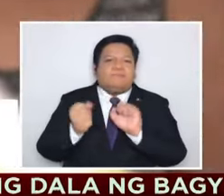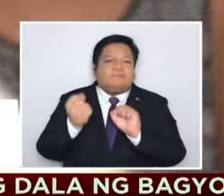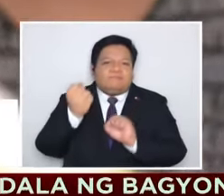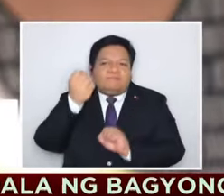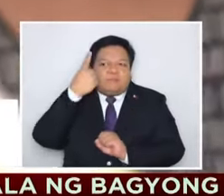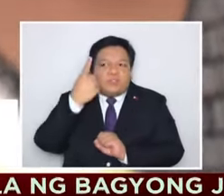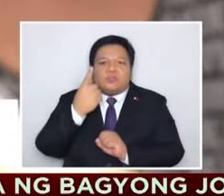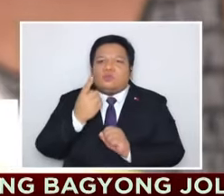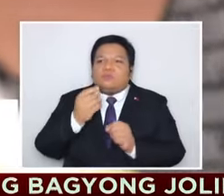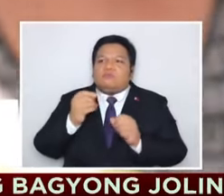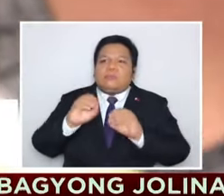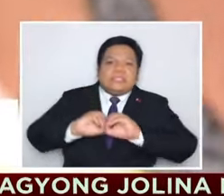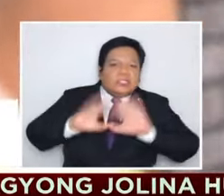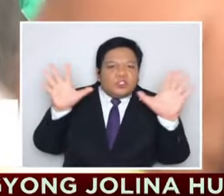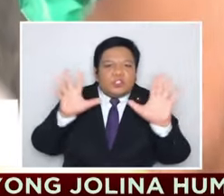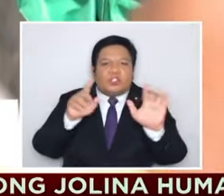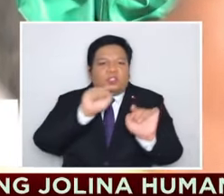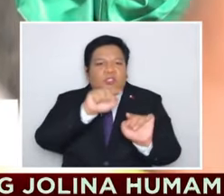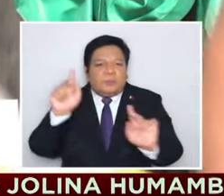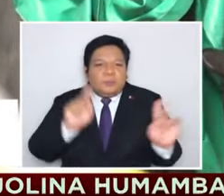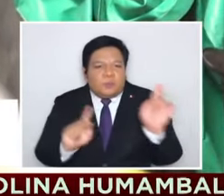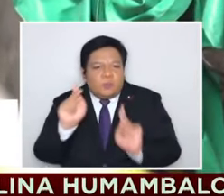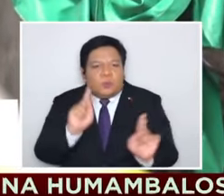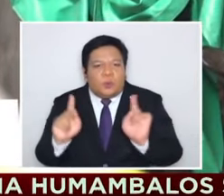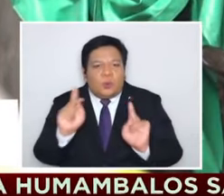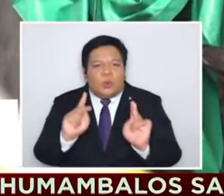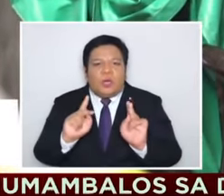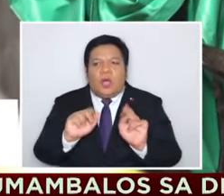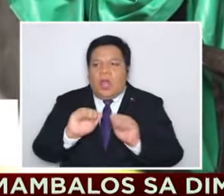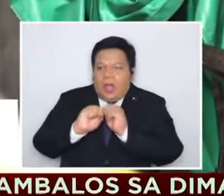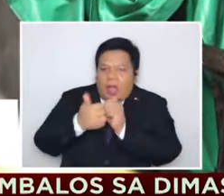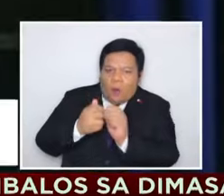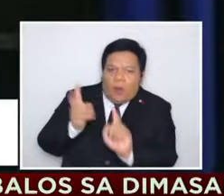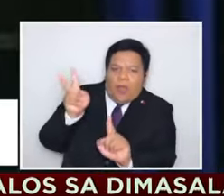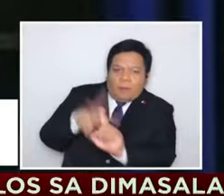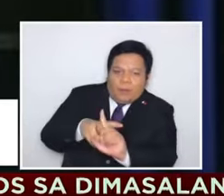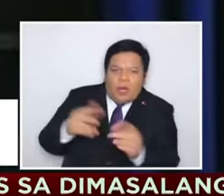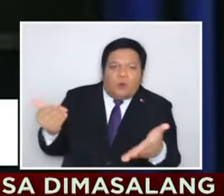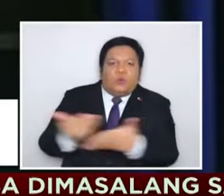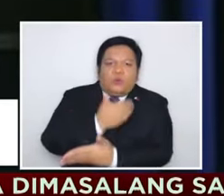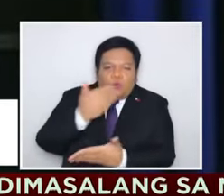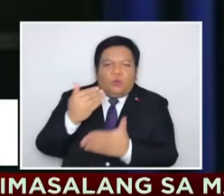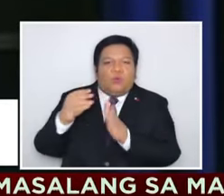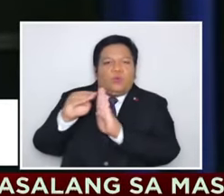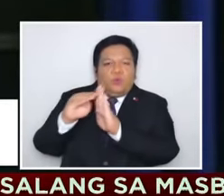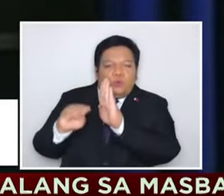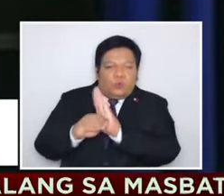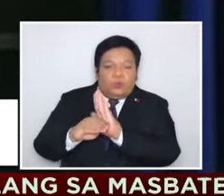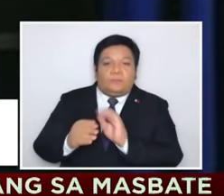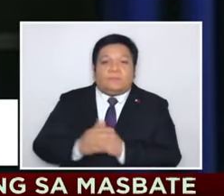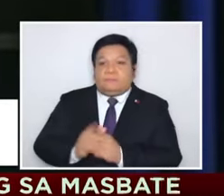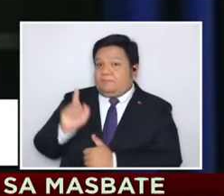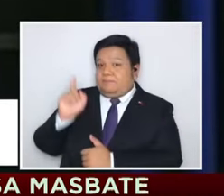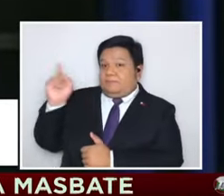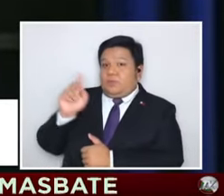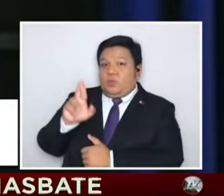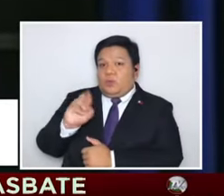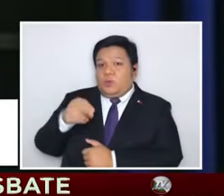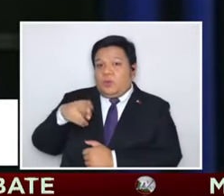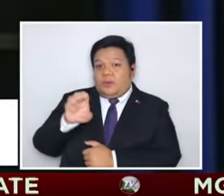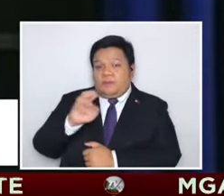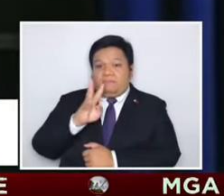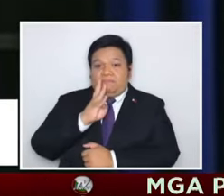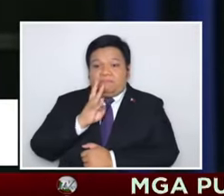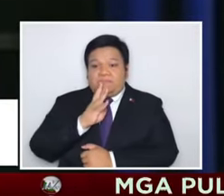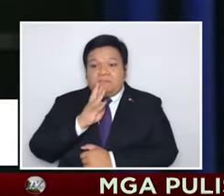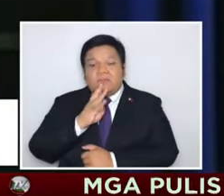residente, lalong-lalo na ng mga magpapatupad ng bagong polisiya. To be reasonable naman po, kung hindi talaga